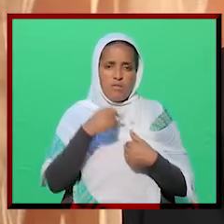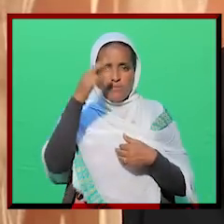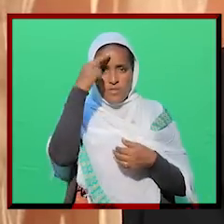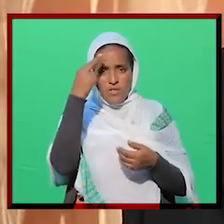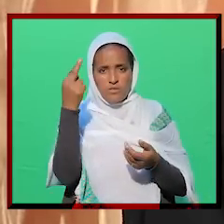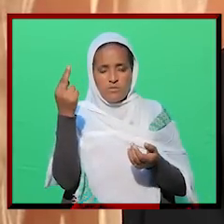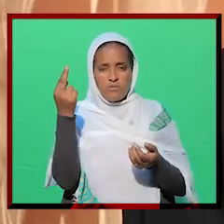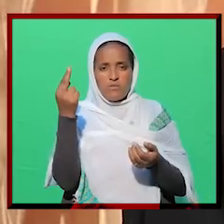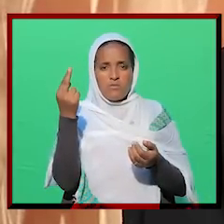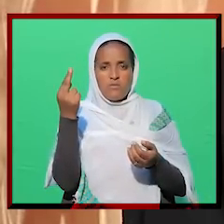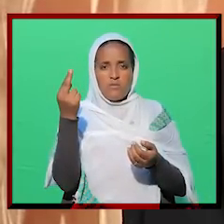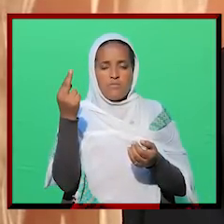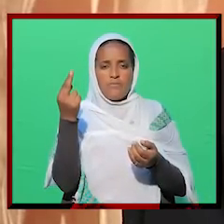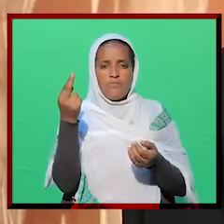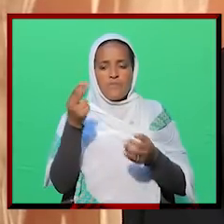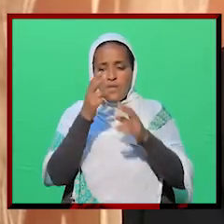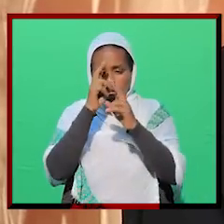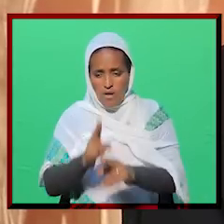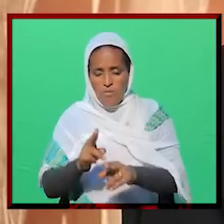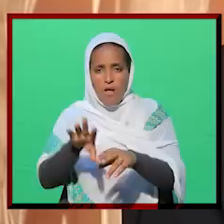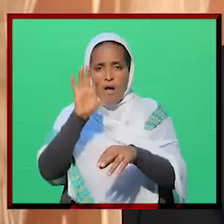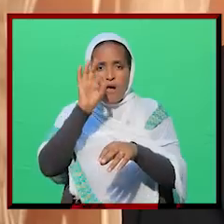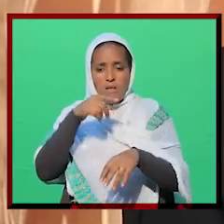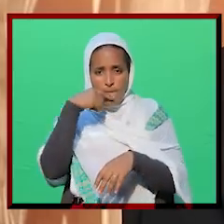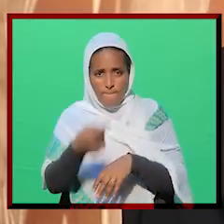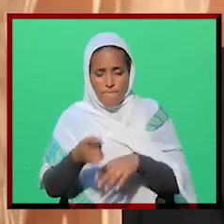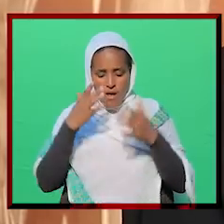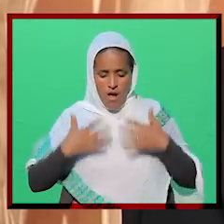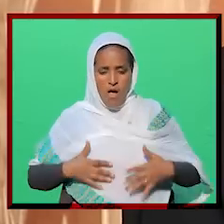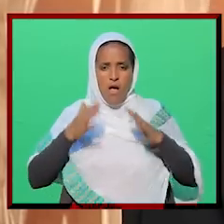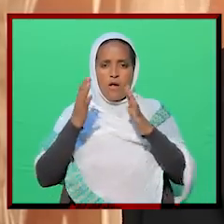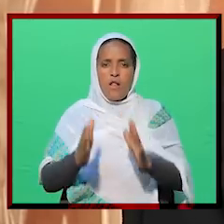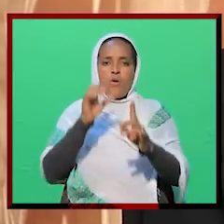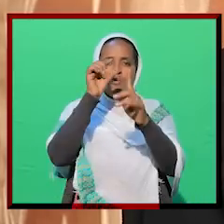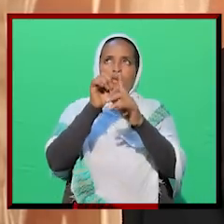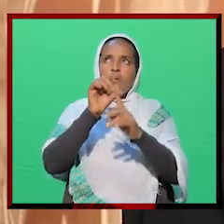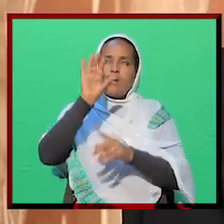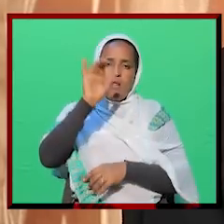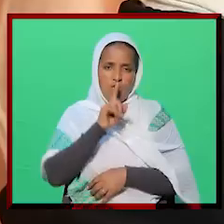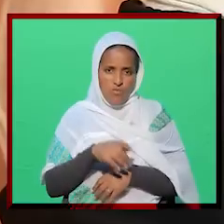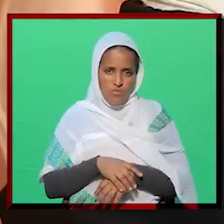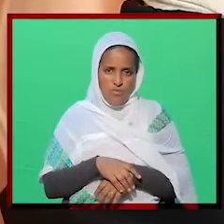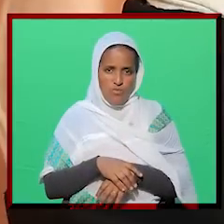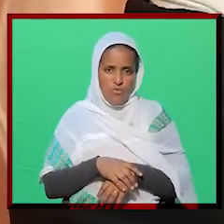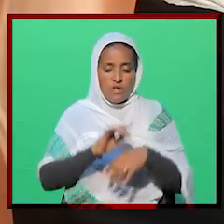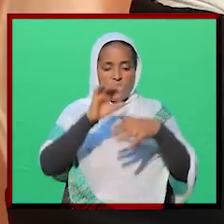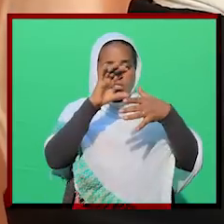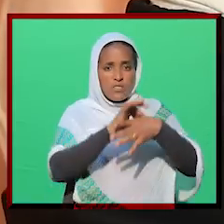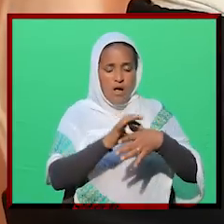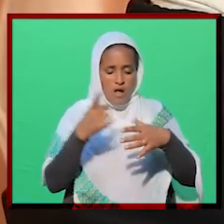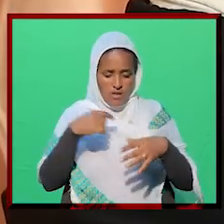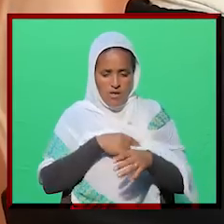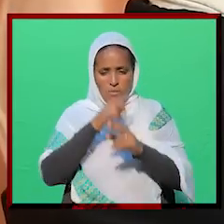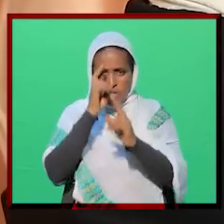መሰረታዊ ልዩነታቸው በአንድ በኩል የጊዜ ልዩነት ቅባቶች በማህፀን ጸጋዎች